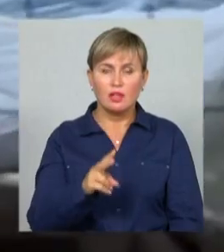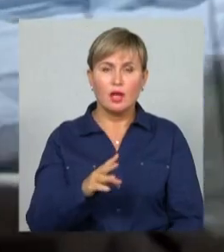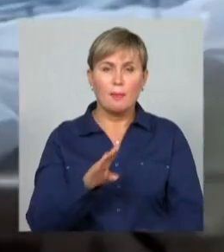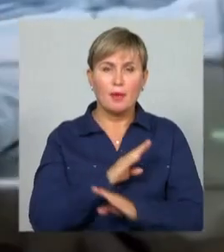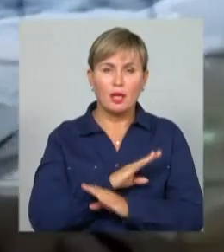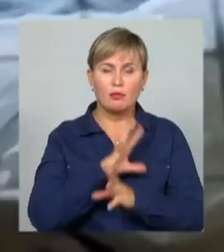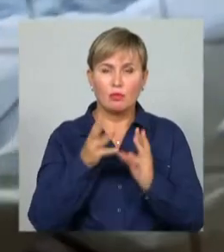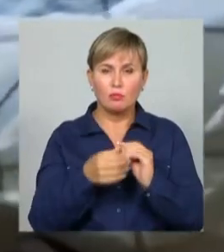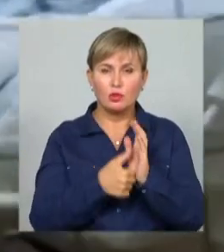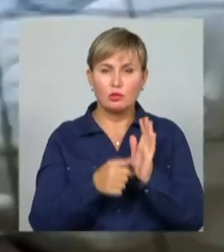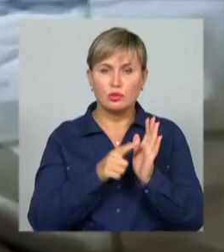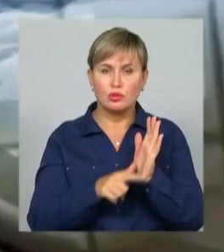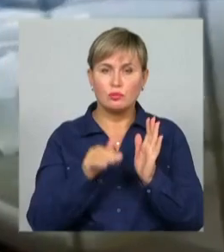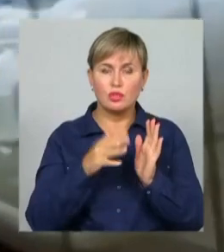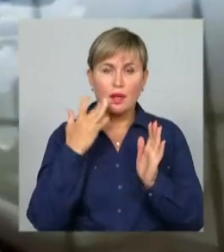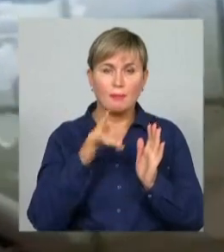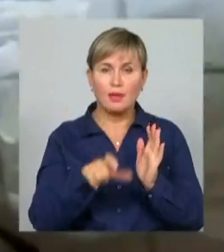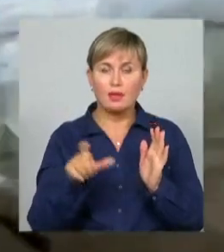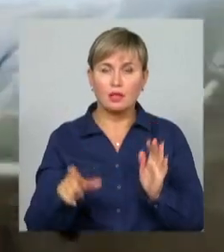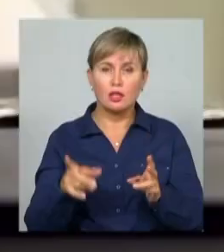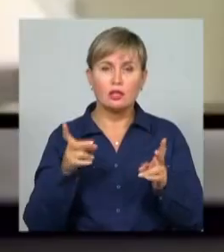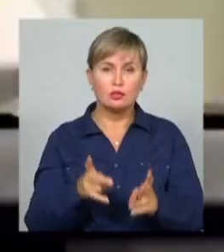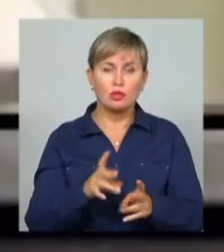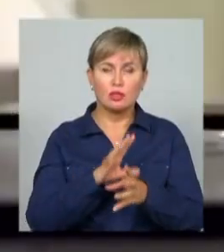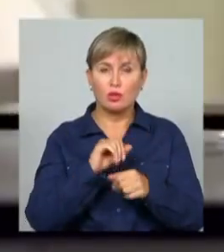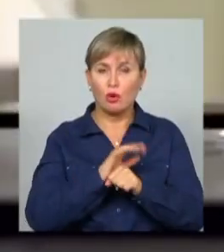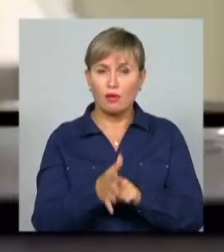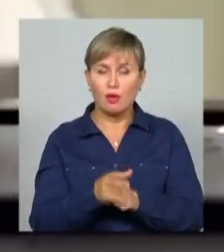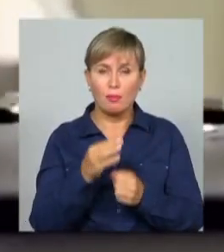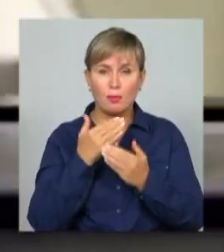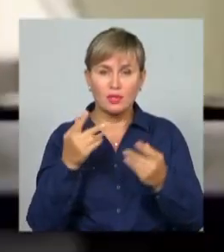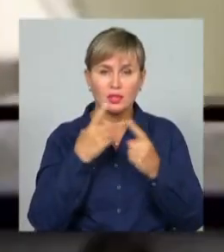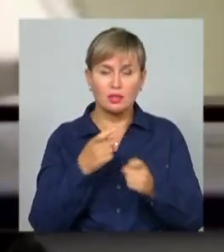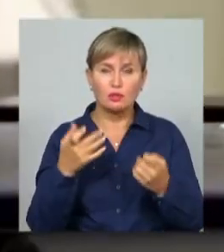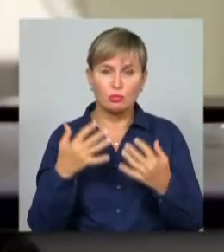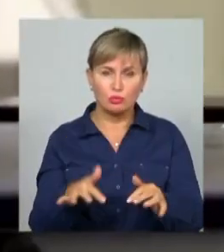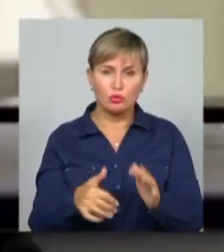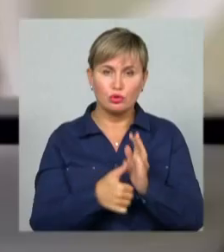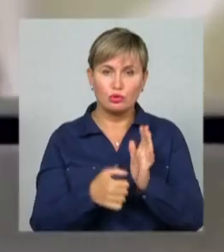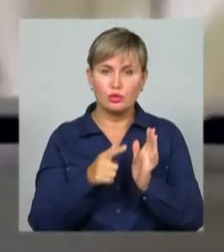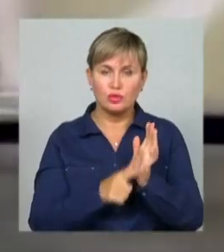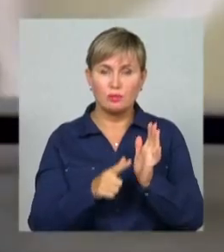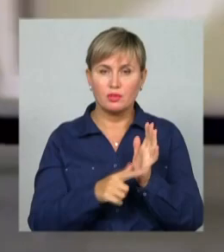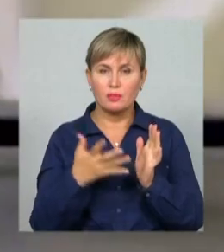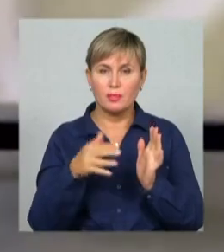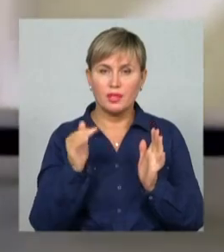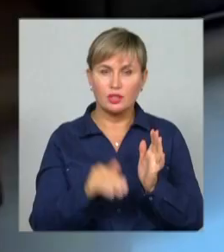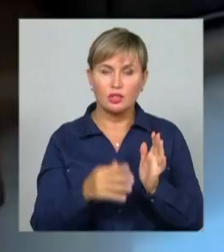больше 670 тысяч американцев. А жертвами COVID-19, по последним данным, стали уже